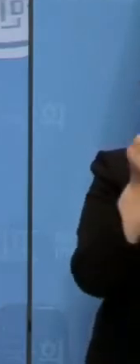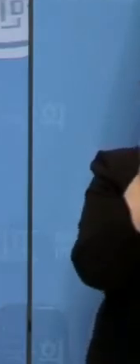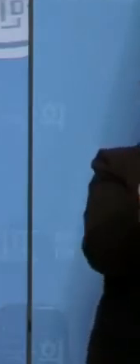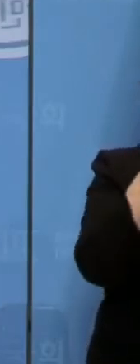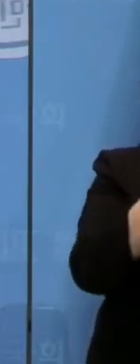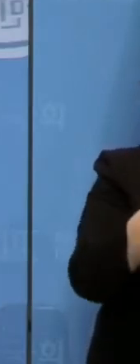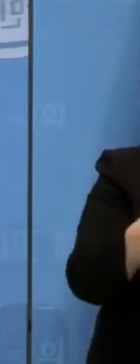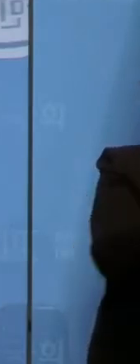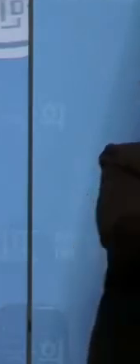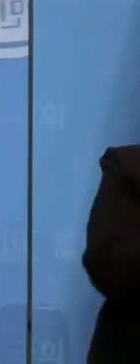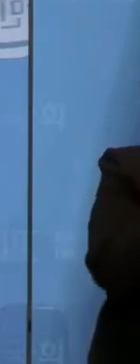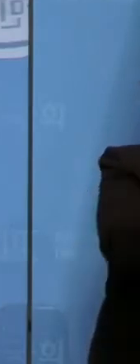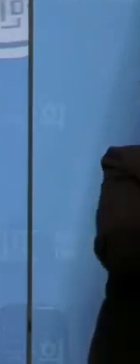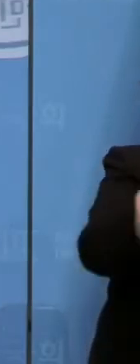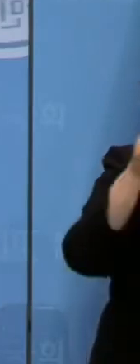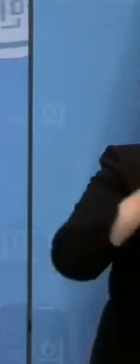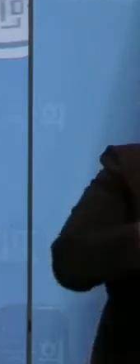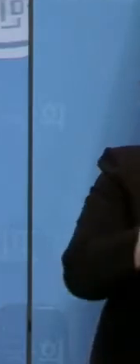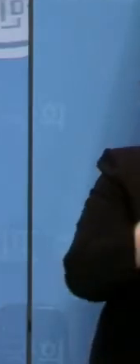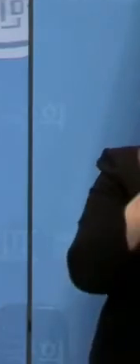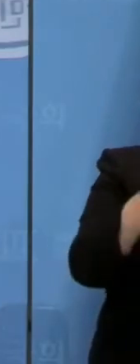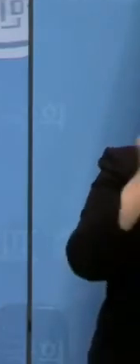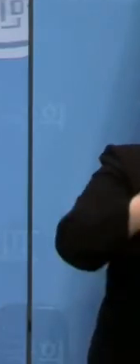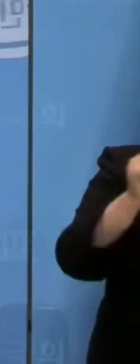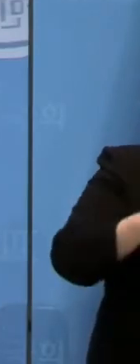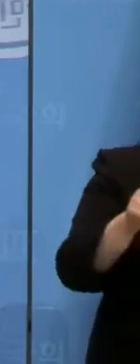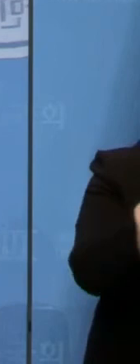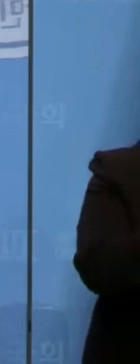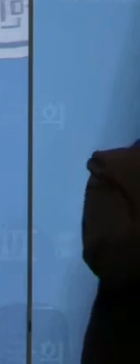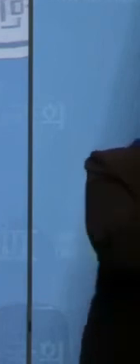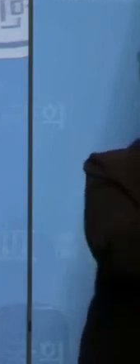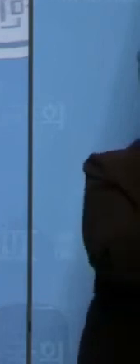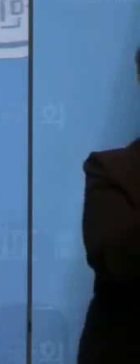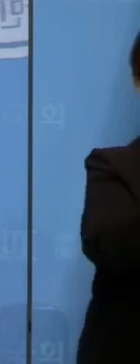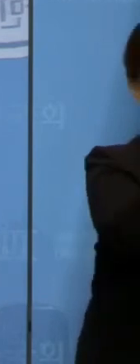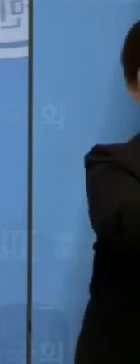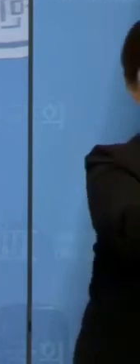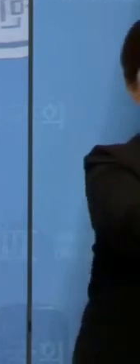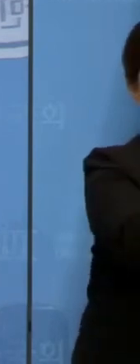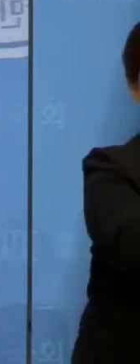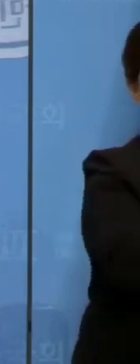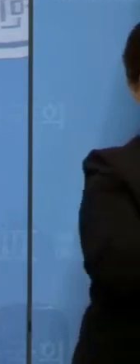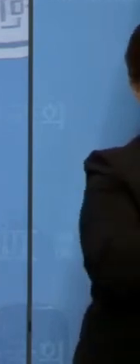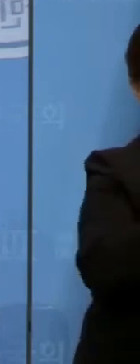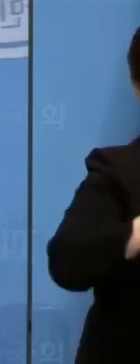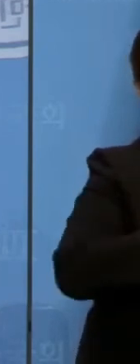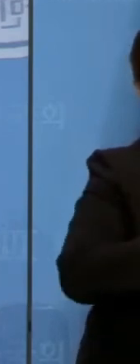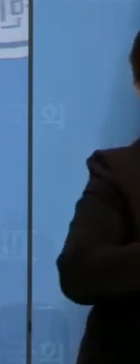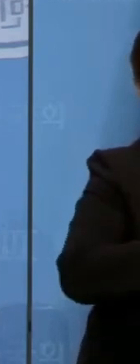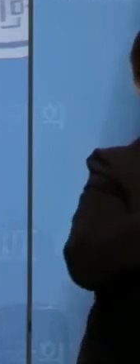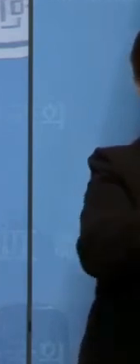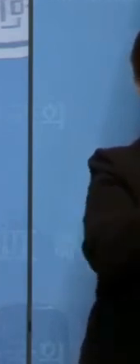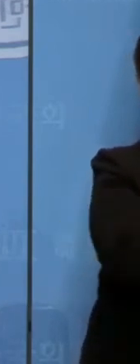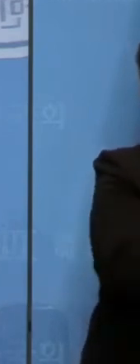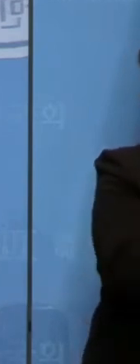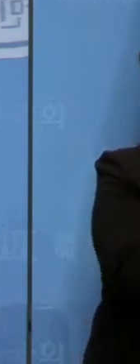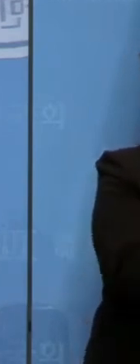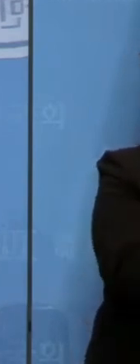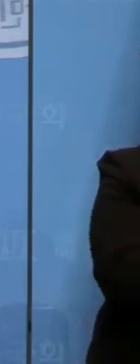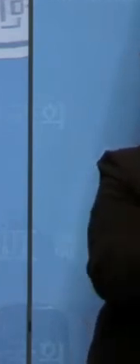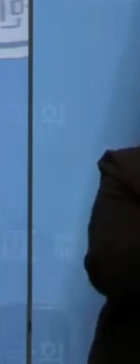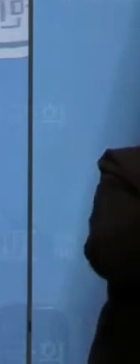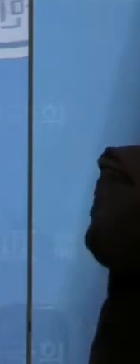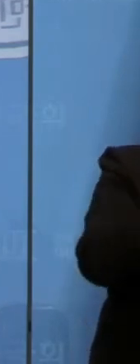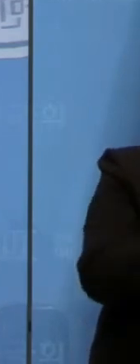입금합니다. 이 회사는 대우 인터내셔널 시절인 2006년 미얀마 군사정권에 불법으로 포탄 제조